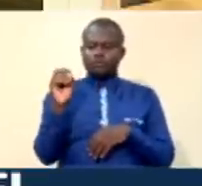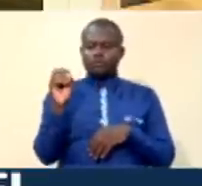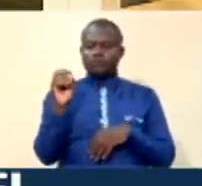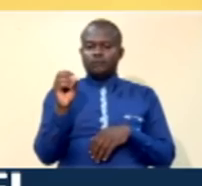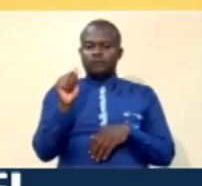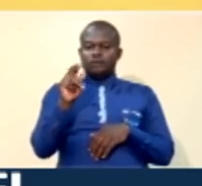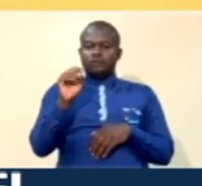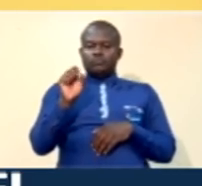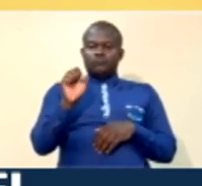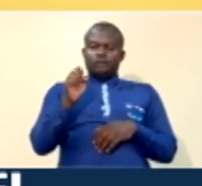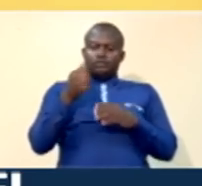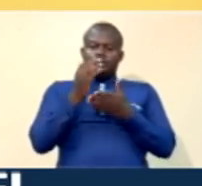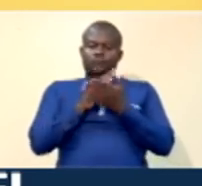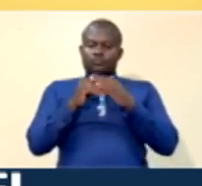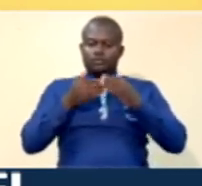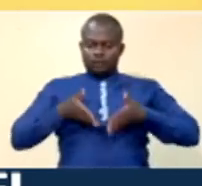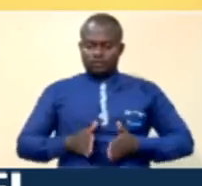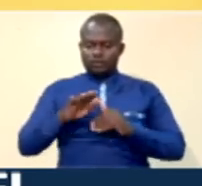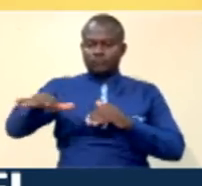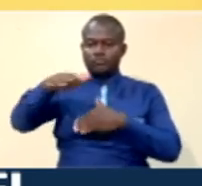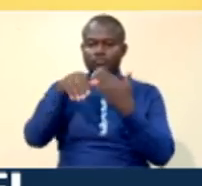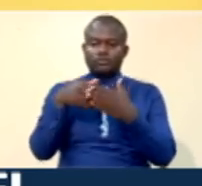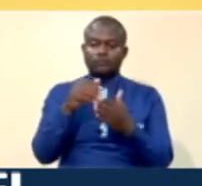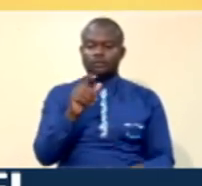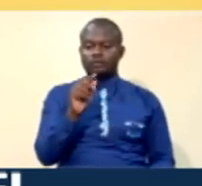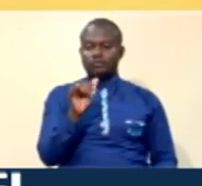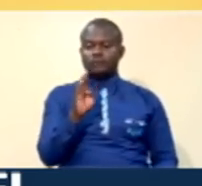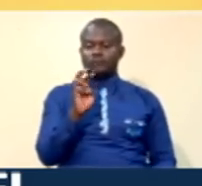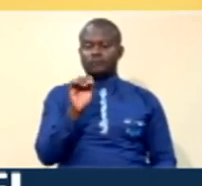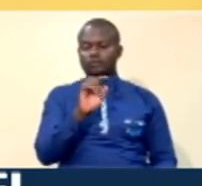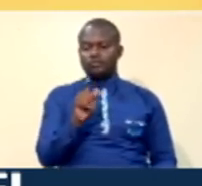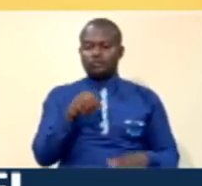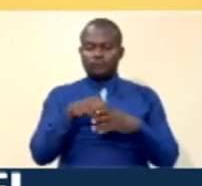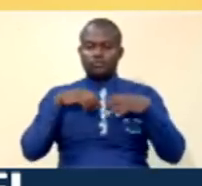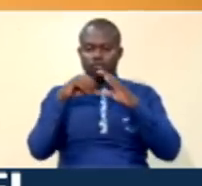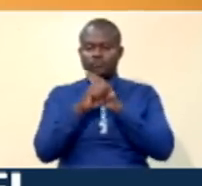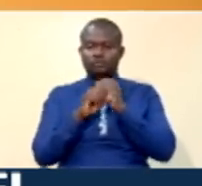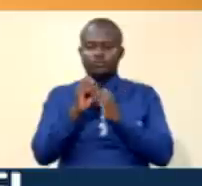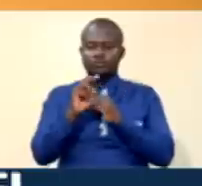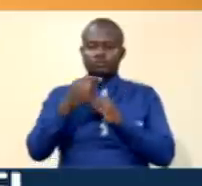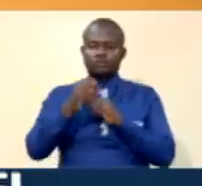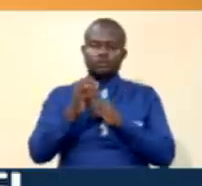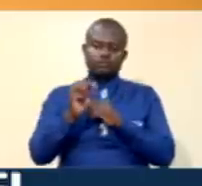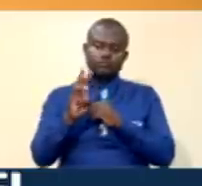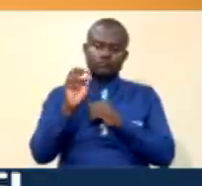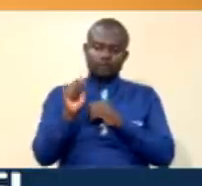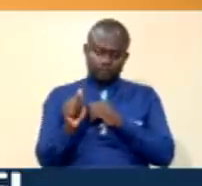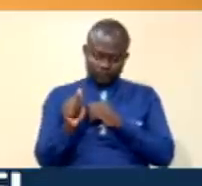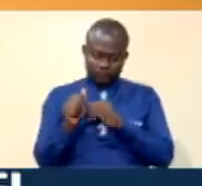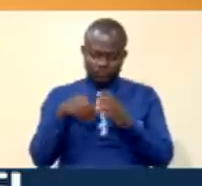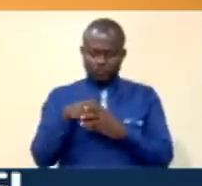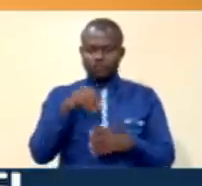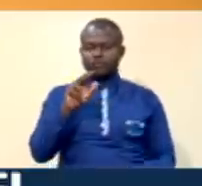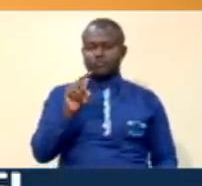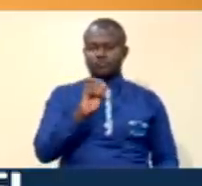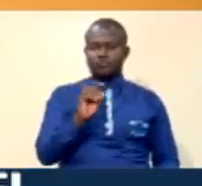Nyirasabimana Anezi ni umwe mu babyeyi bamaze iminsi babyariye kuri ibi bitaro bya Kibirizi, atuye mu murenge wa Mugombwa. Uyu kimwe na Ukwizagira Angelique wo mu murenge